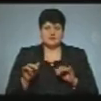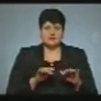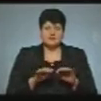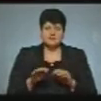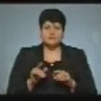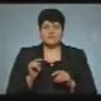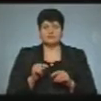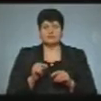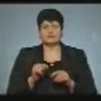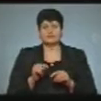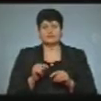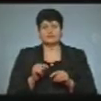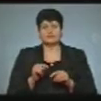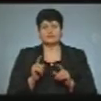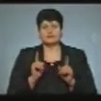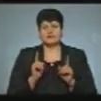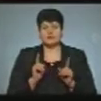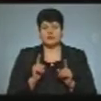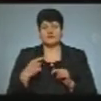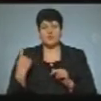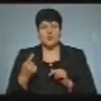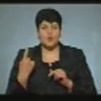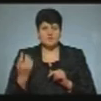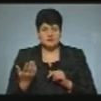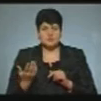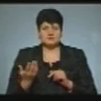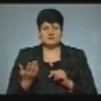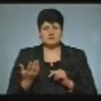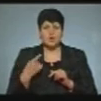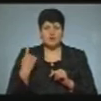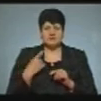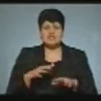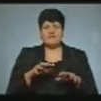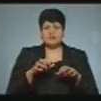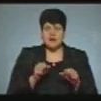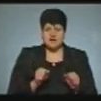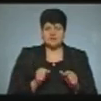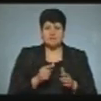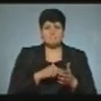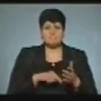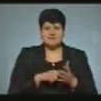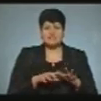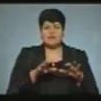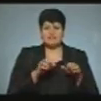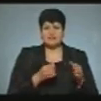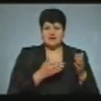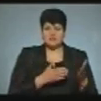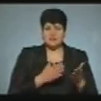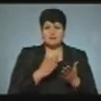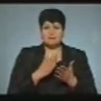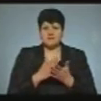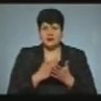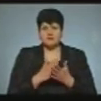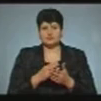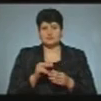все-таки навіть і область, скажімо, обласна влада і міська влада, вони мають, як кажуть, мати